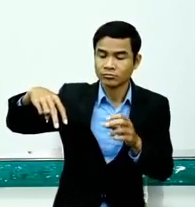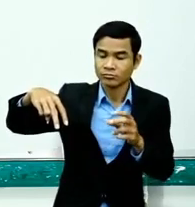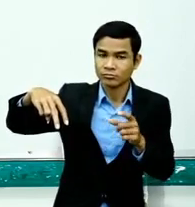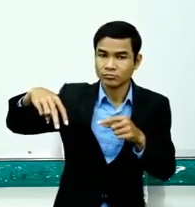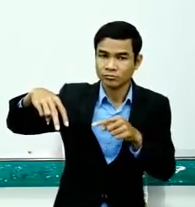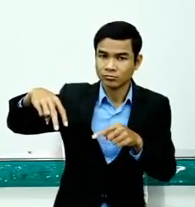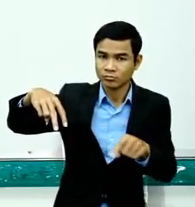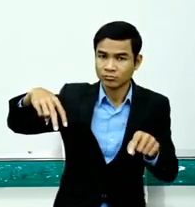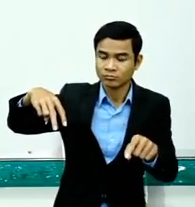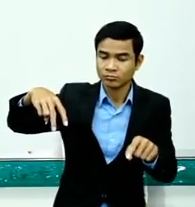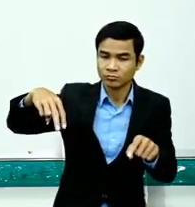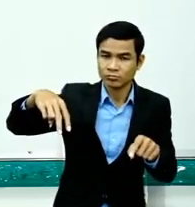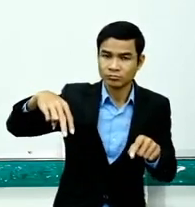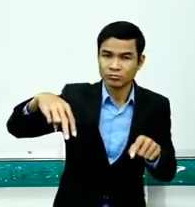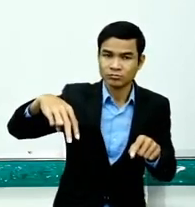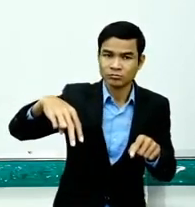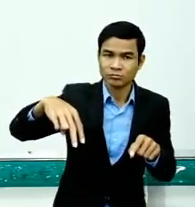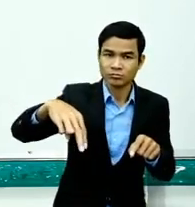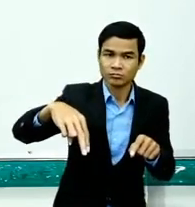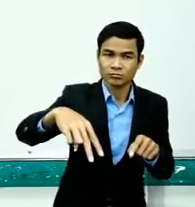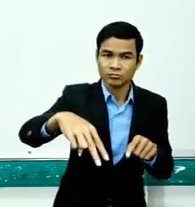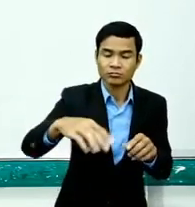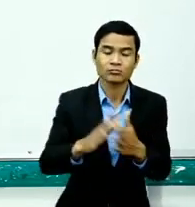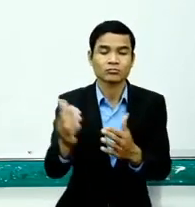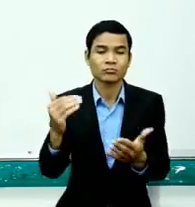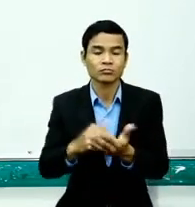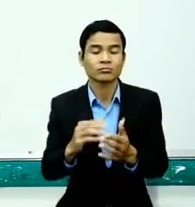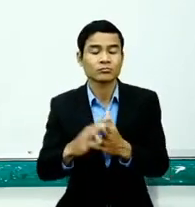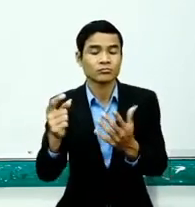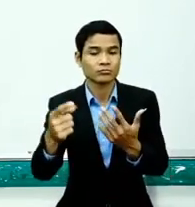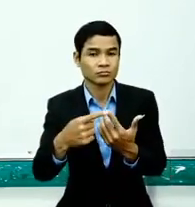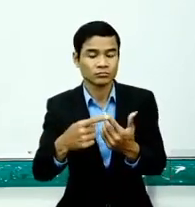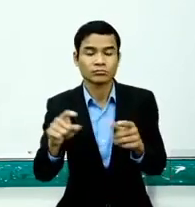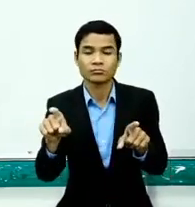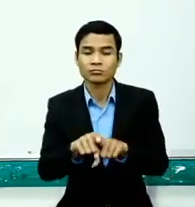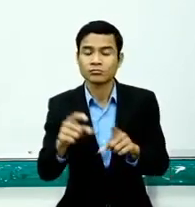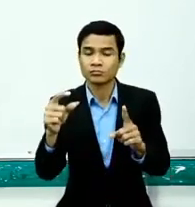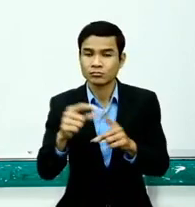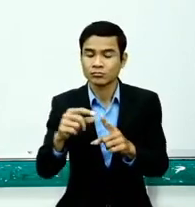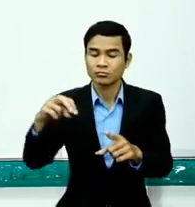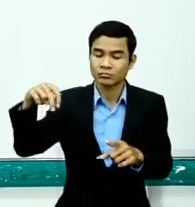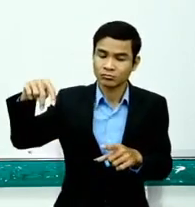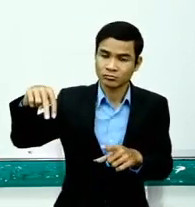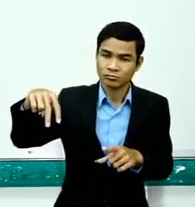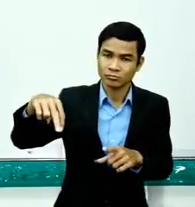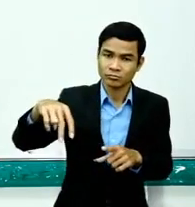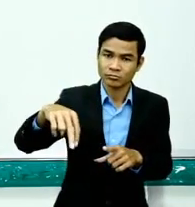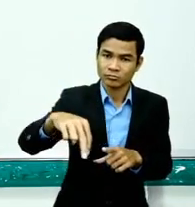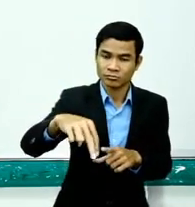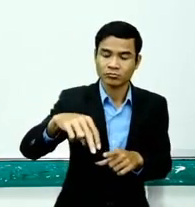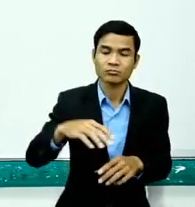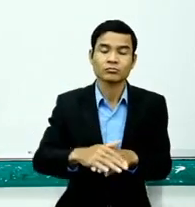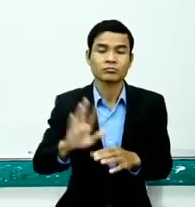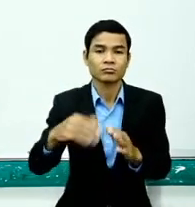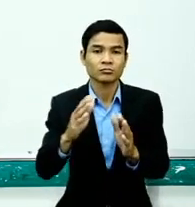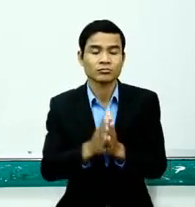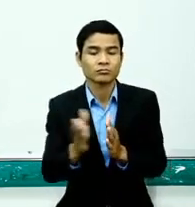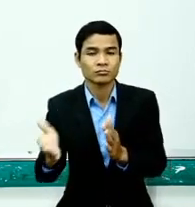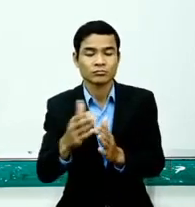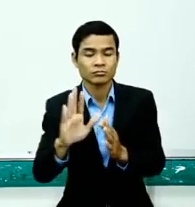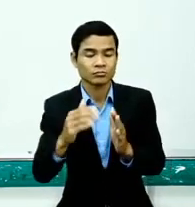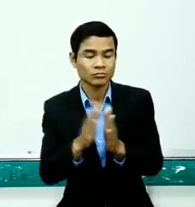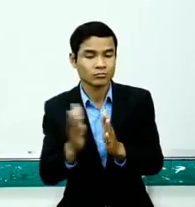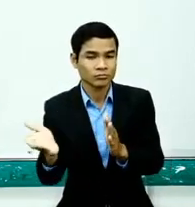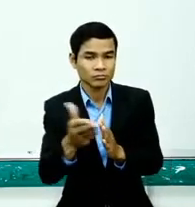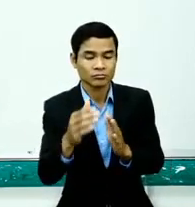អដូចជាពាកចុះម្ដងទៀតកូនស្រាក់អដូចជាពាកចុះអរគុណកូនកូនឥឡូវ